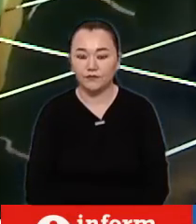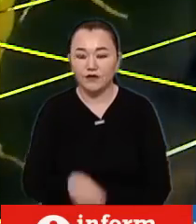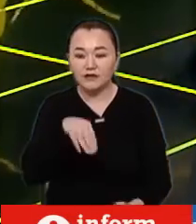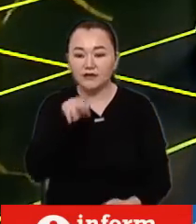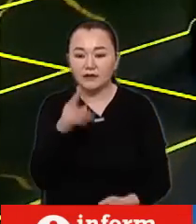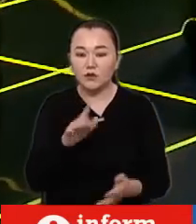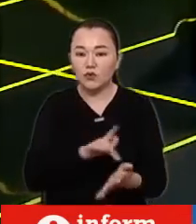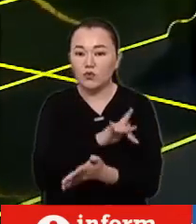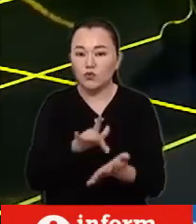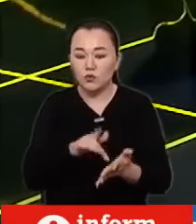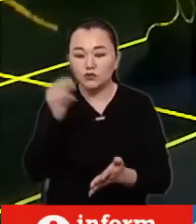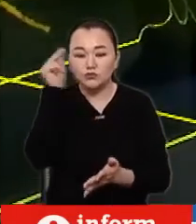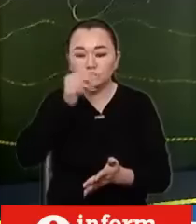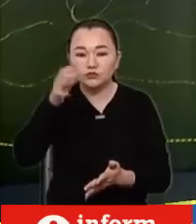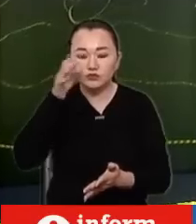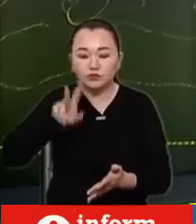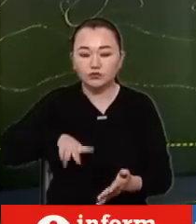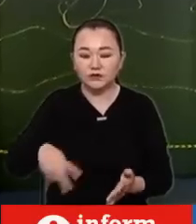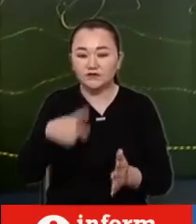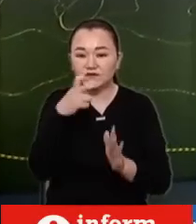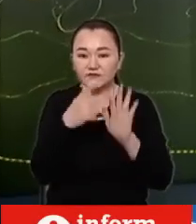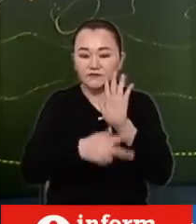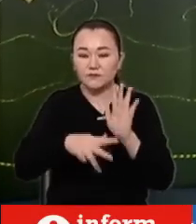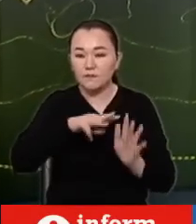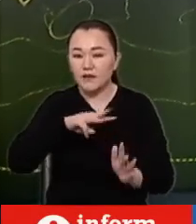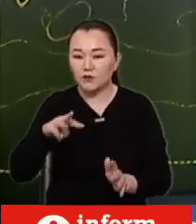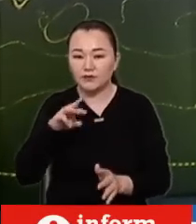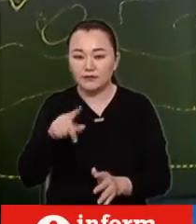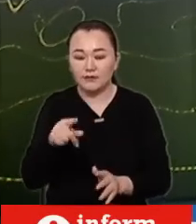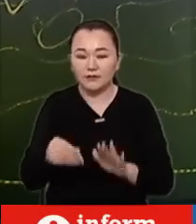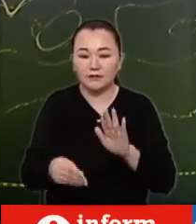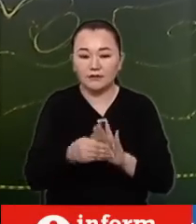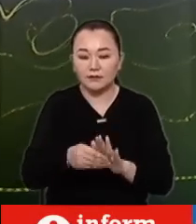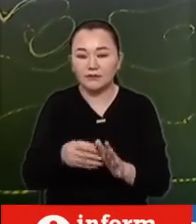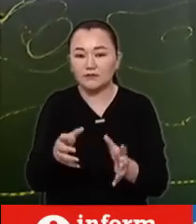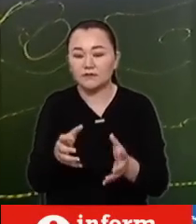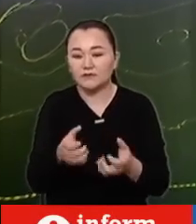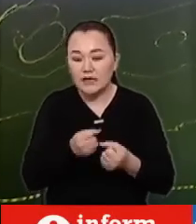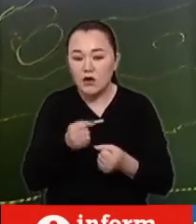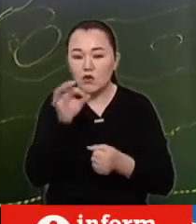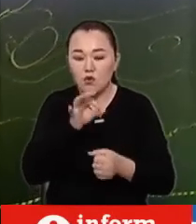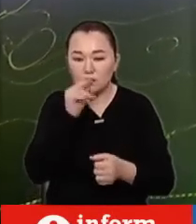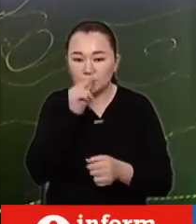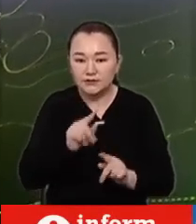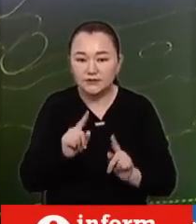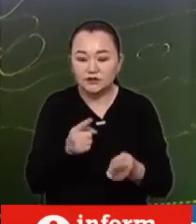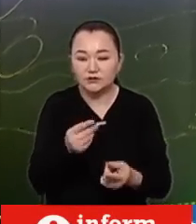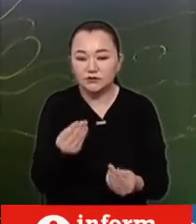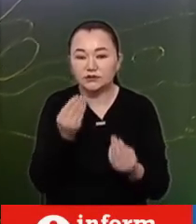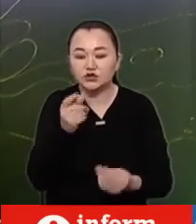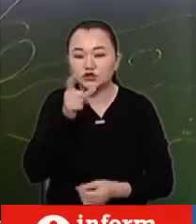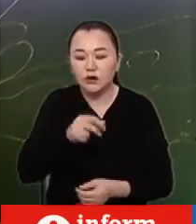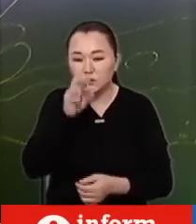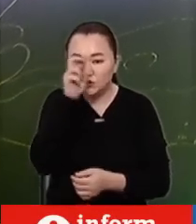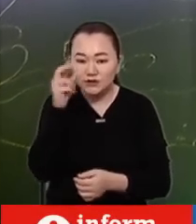Талдықорған қалалық білім бөлімінің басшысы 280 миллион теңге пара алды деген күдікпен ұсталды. Лауазымды тұлға қомақты ақшаны